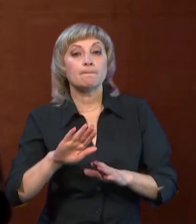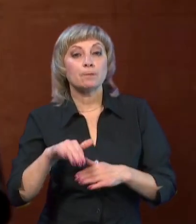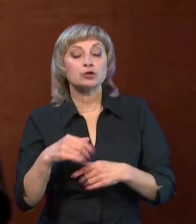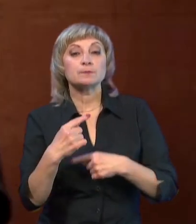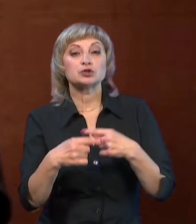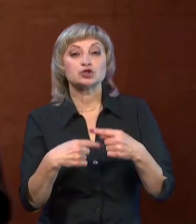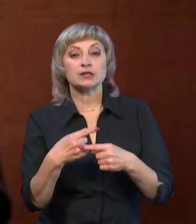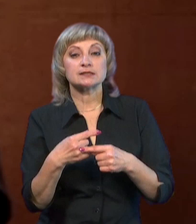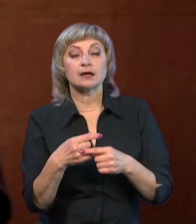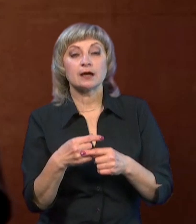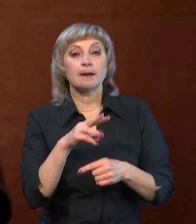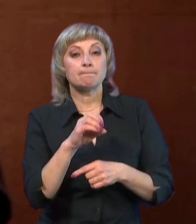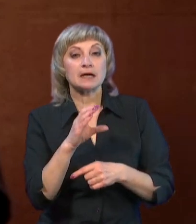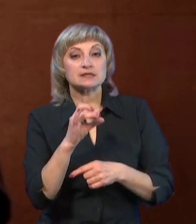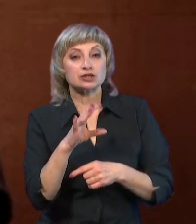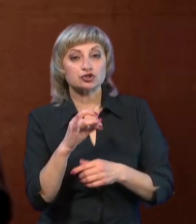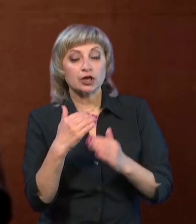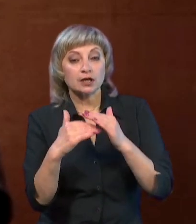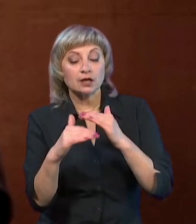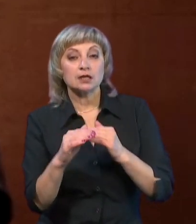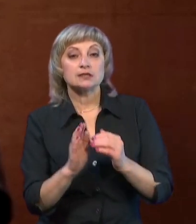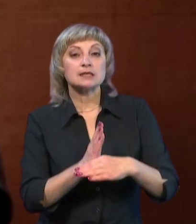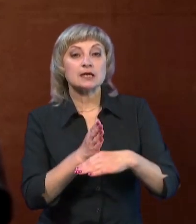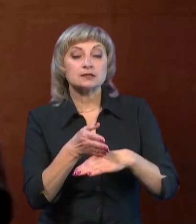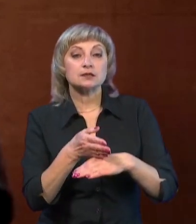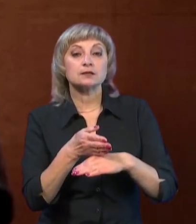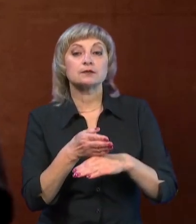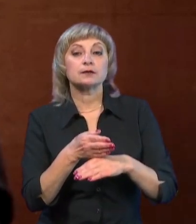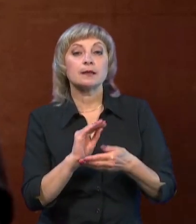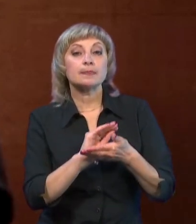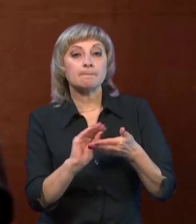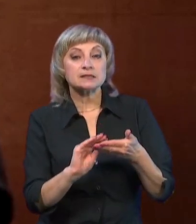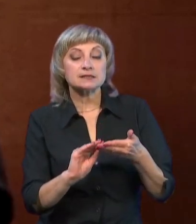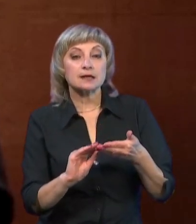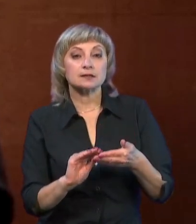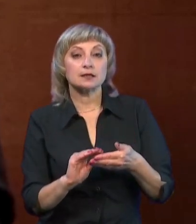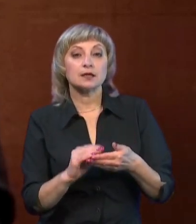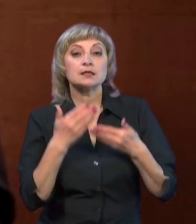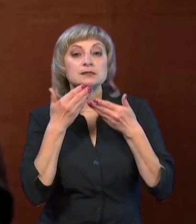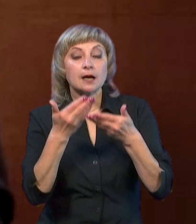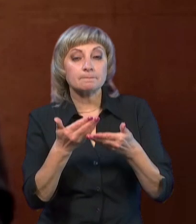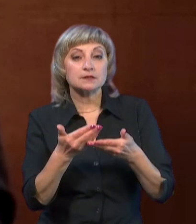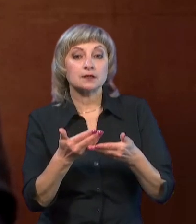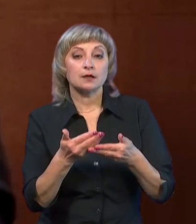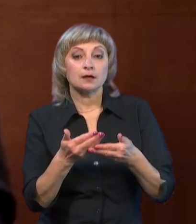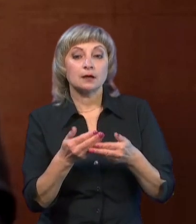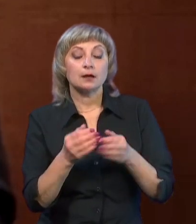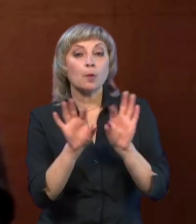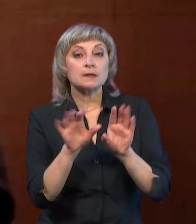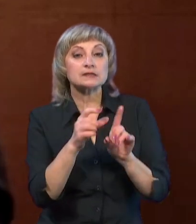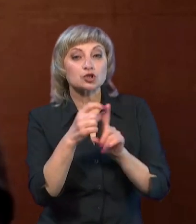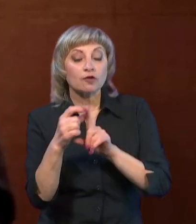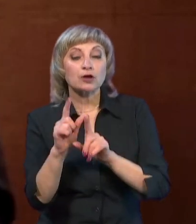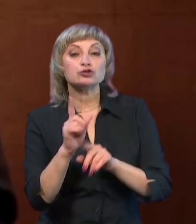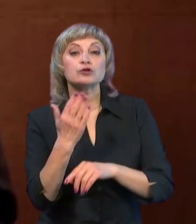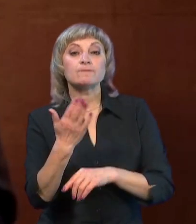через месенджер Discord зайти і написати запит до неї, тобто описати словами те, що ви